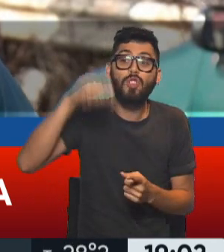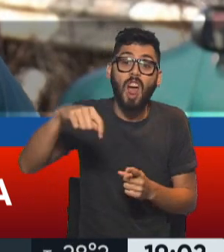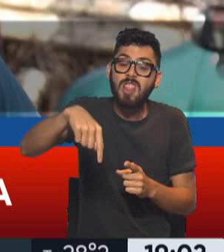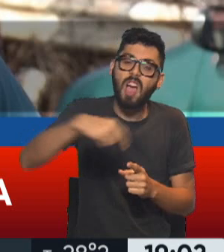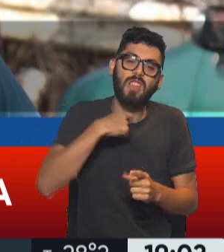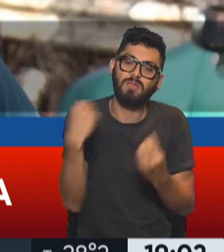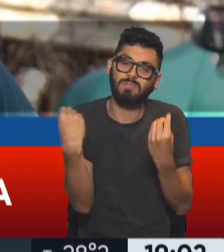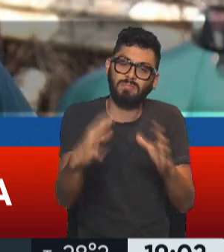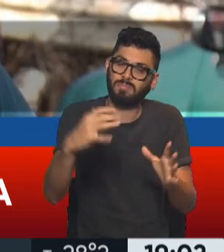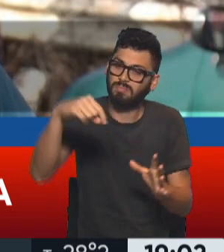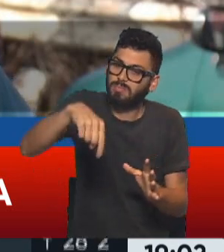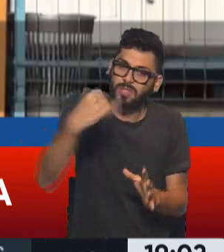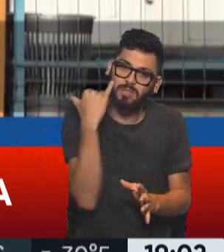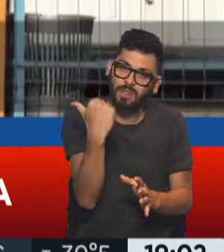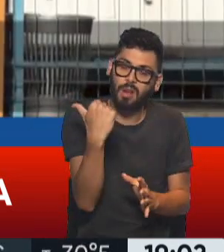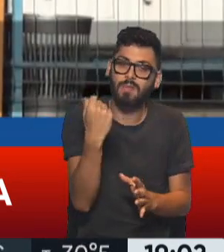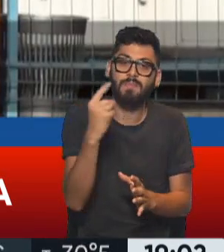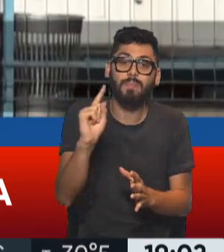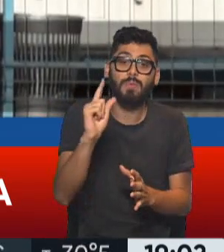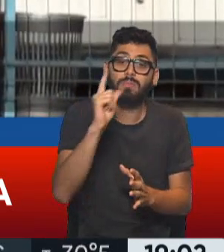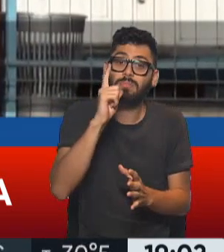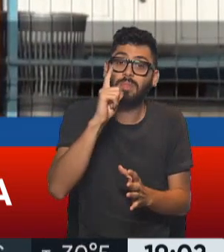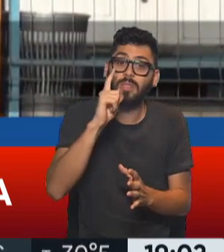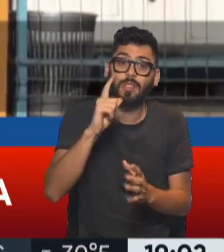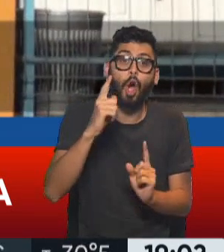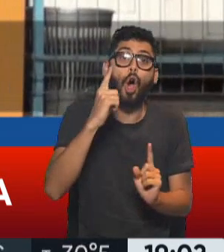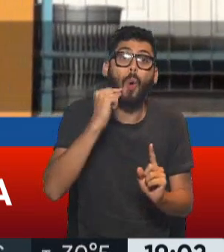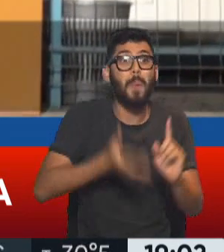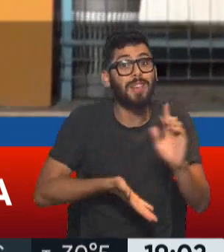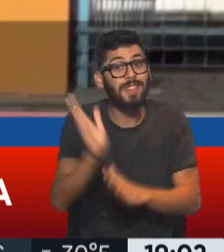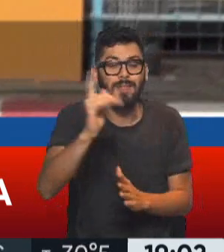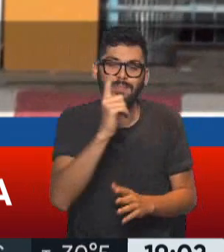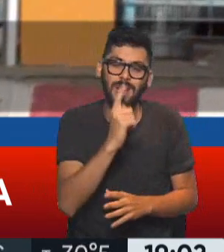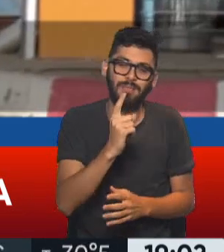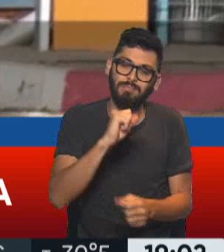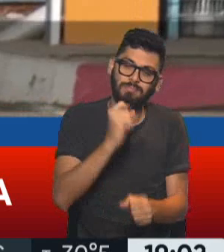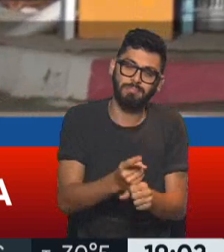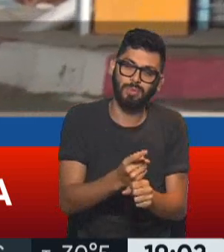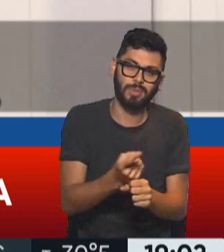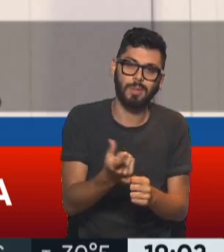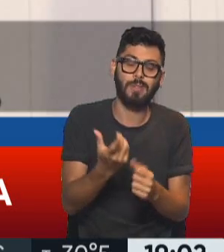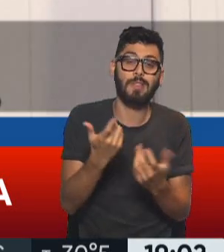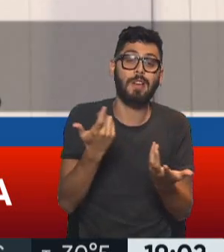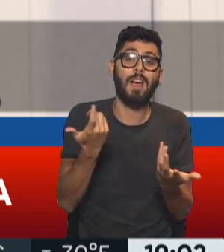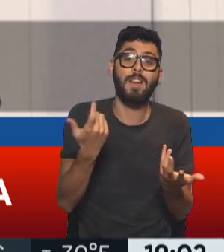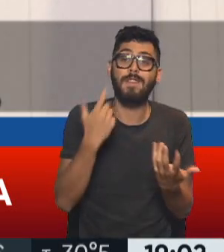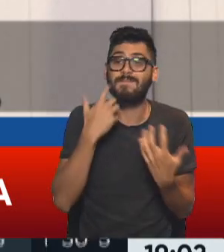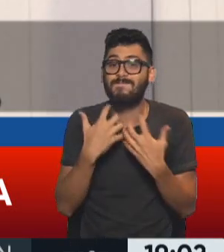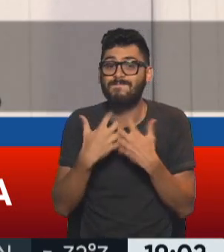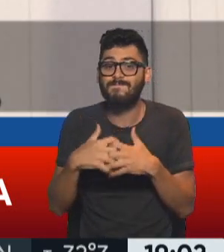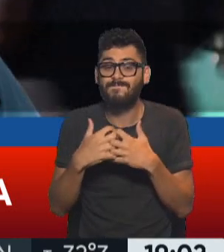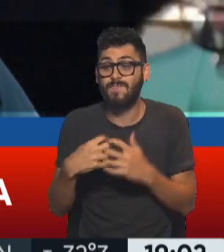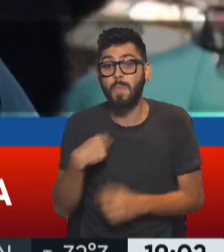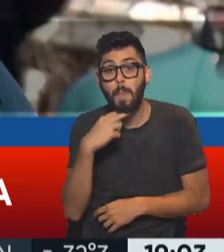але не можна залишити. Я маю 5-х років, а